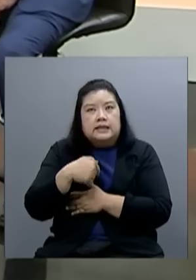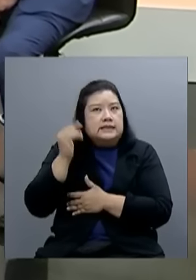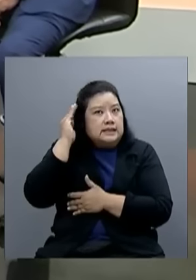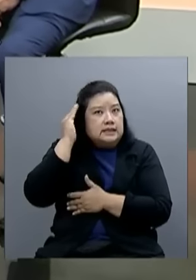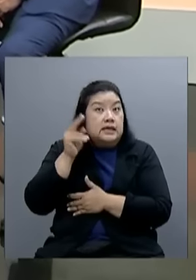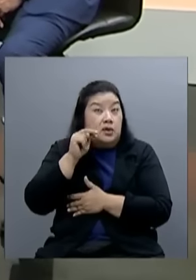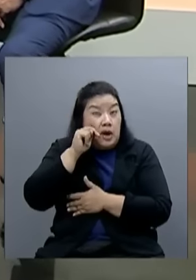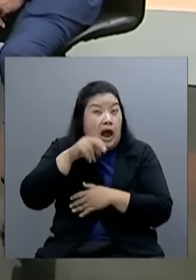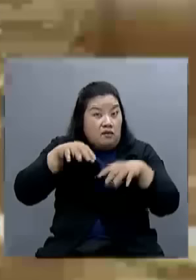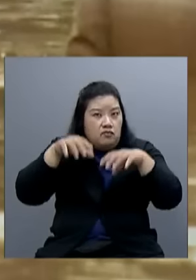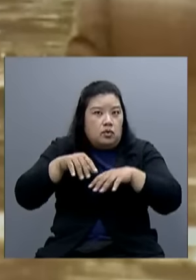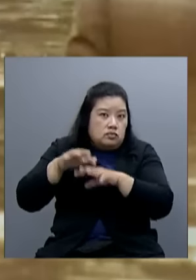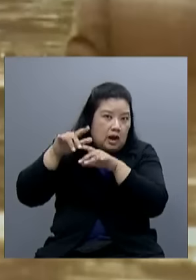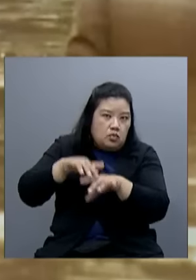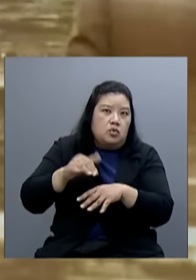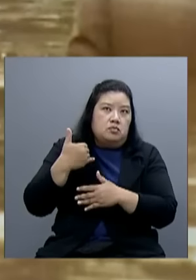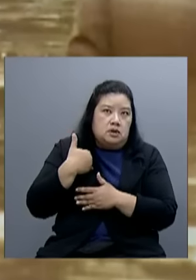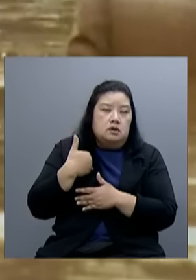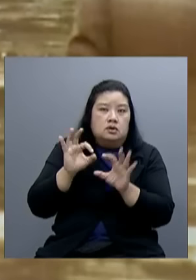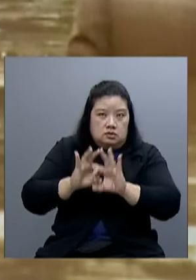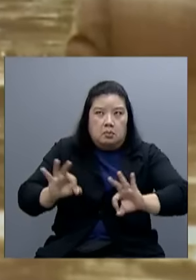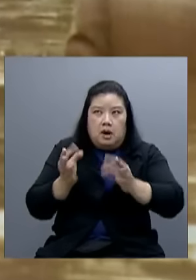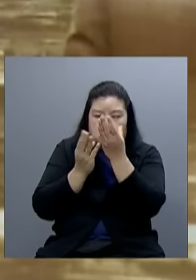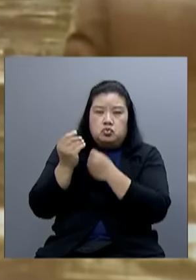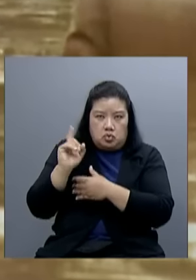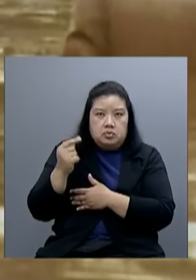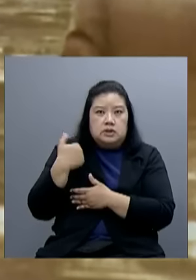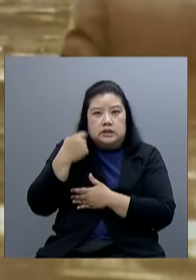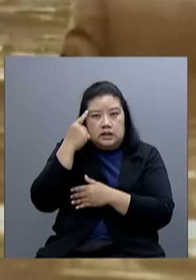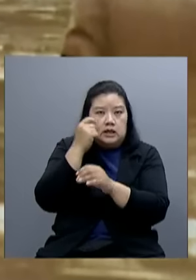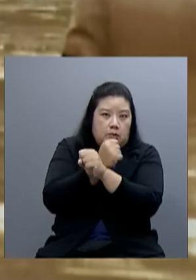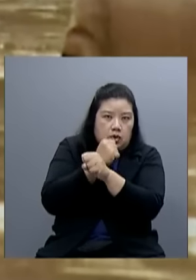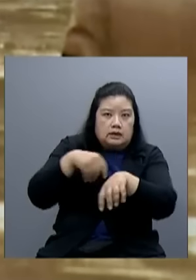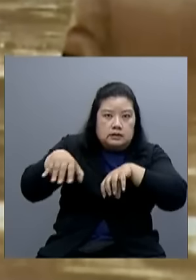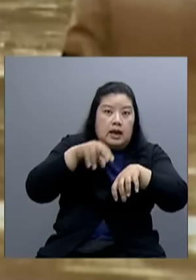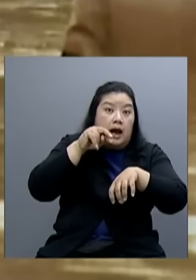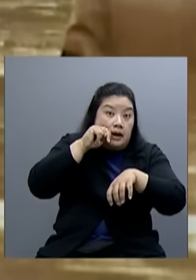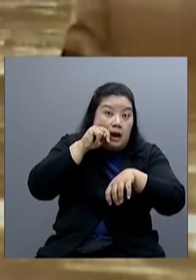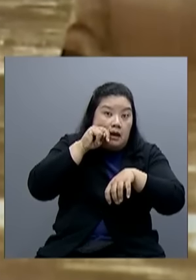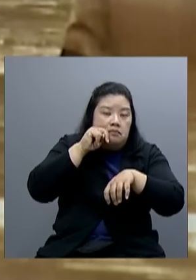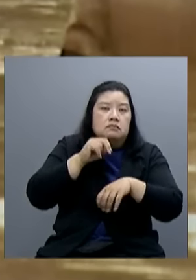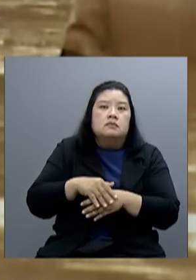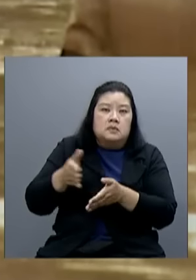ัง มีองค์ความรู้อีกมากที่เราจะต้องเรียนรู้นะคะแต่ว่าเรื่องของการบริหารจัดการน้ำก้อนนี้เนี่ยค่อน